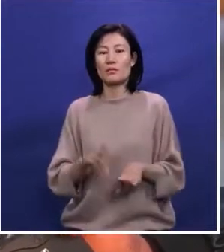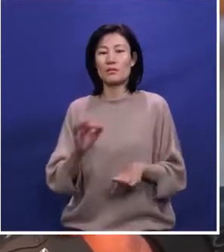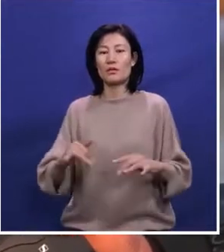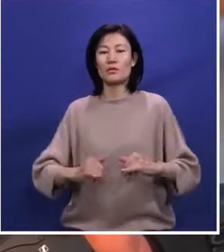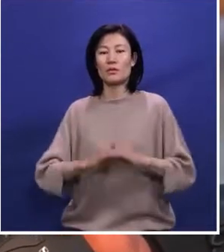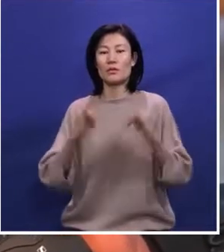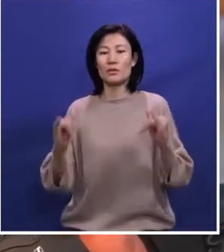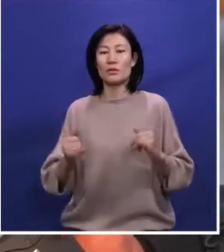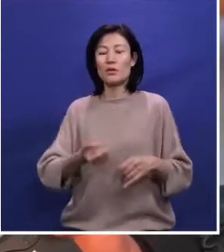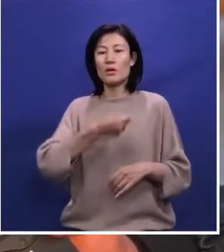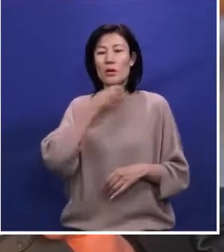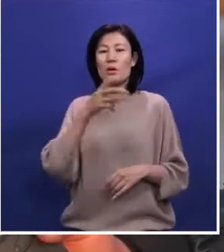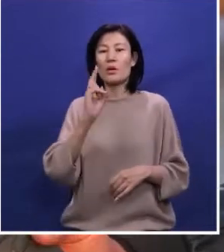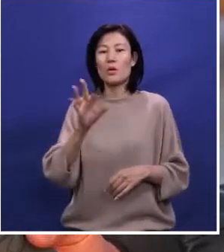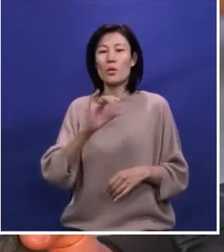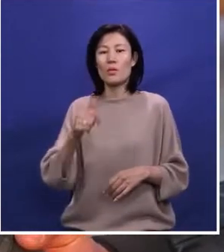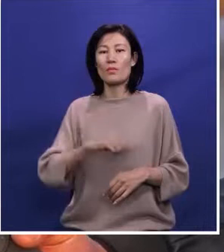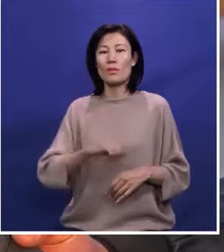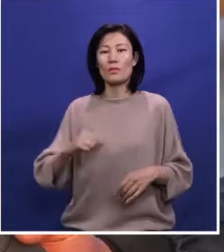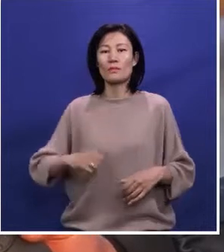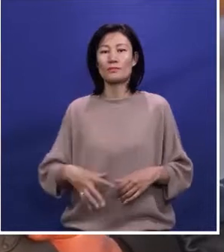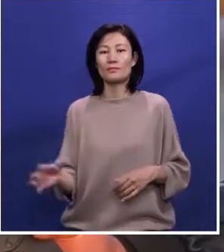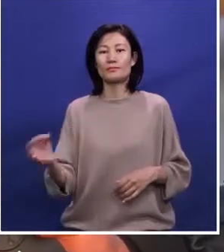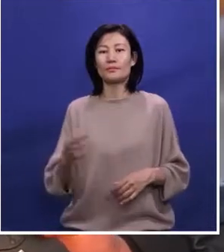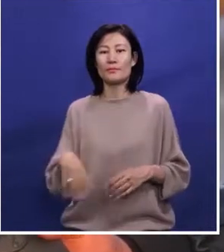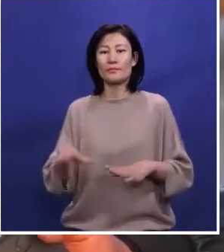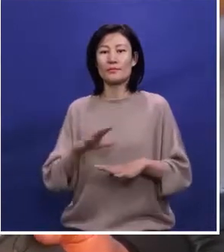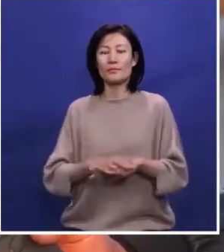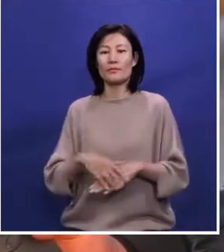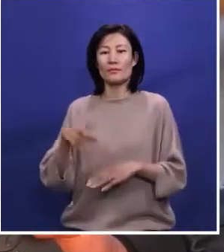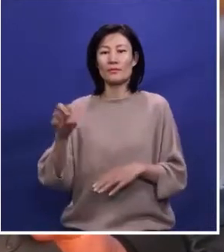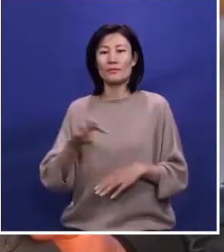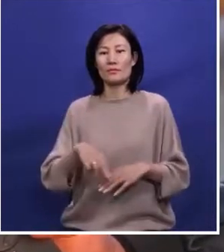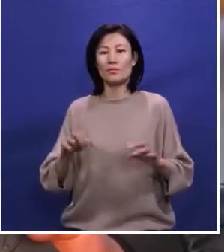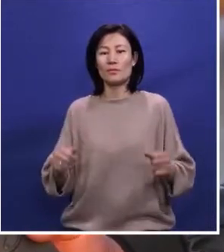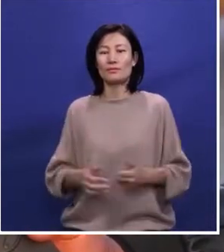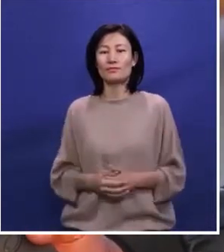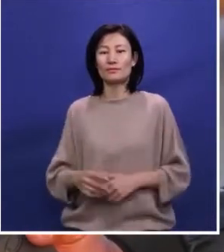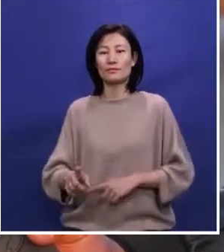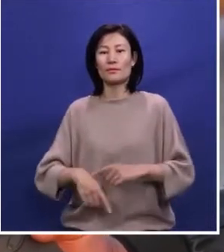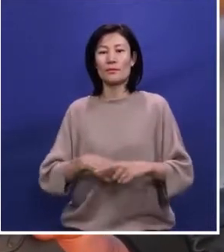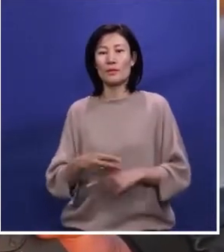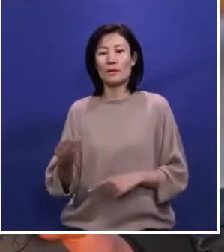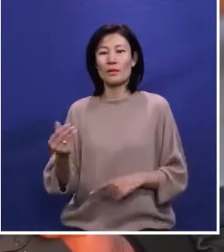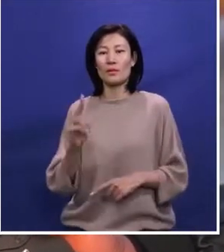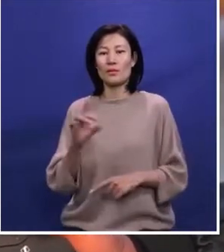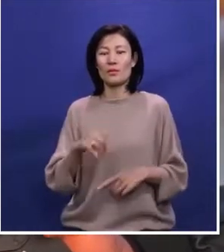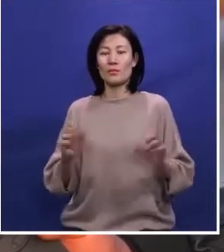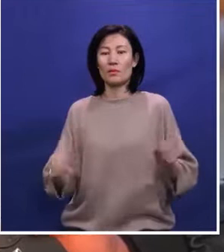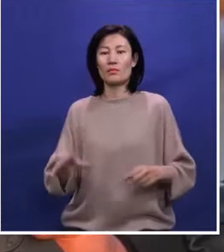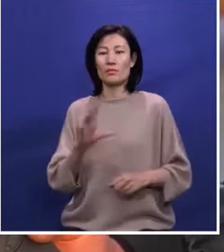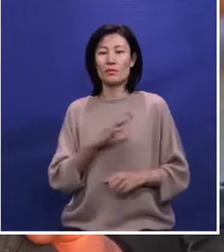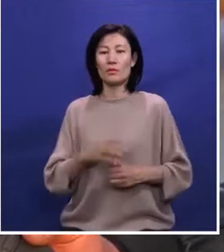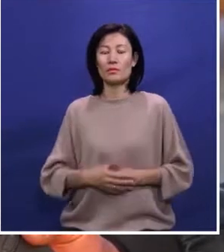үлкен көпір салынып жатыр. Оның өзі мына облыстық бюджеттен 200 миллион теңгеден астам қаражатына көпірге бөлінген болатын